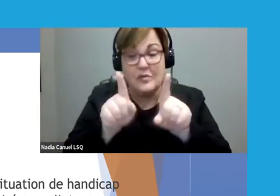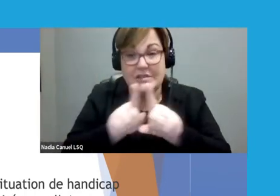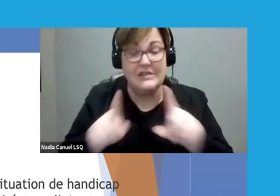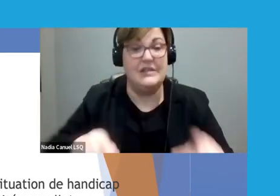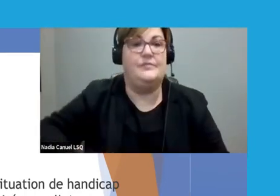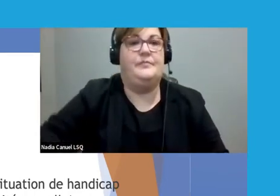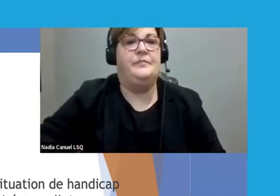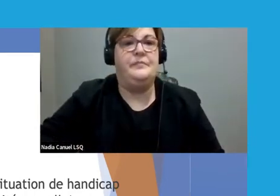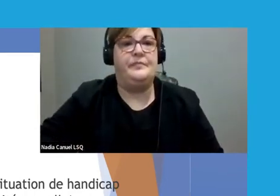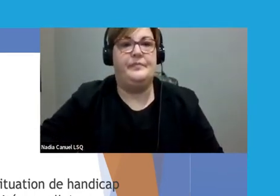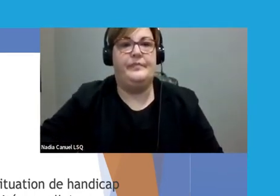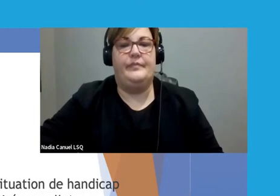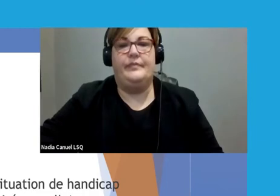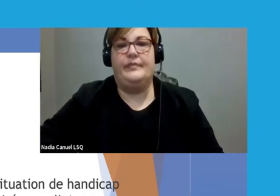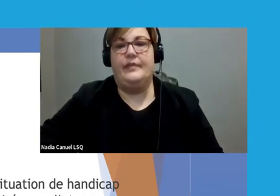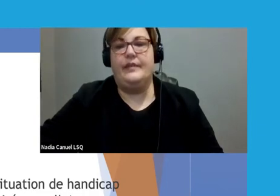uniques.